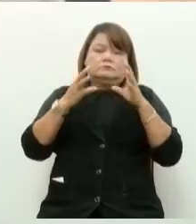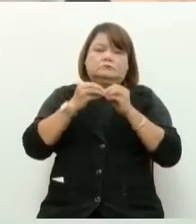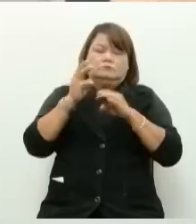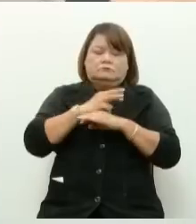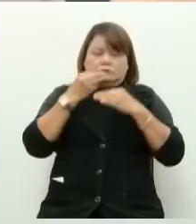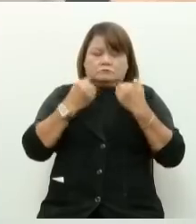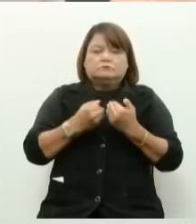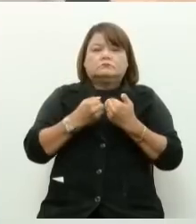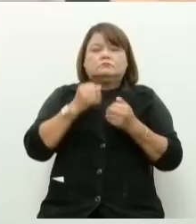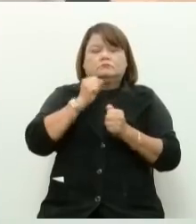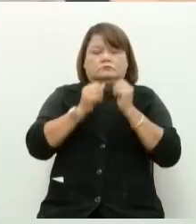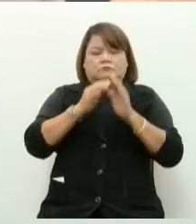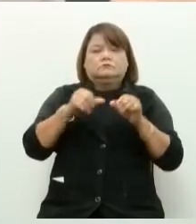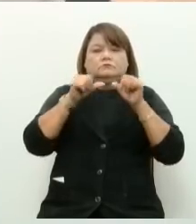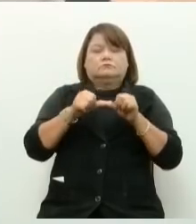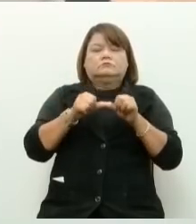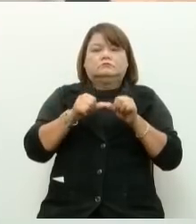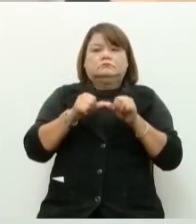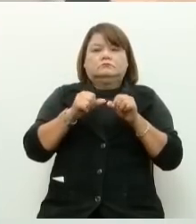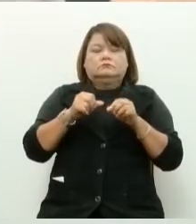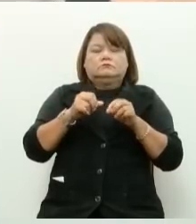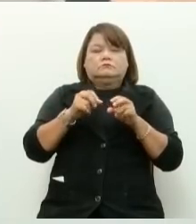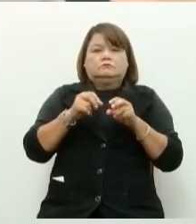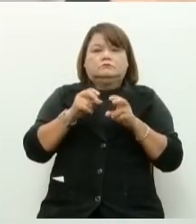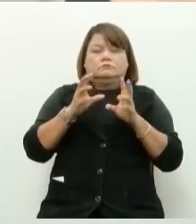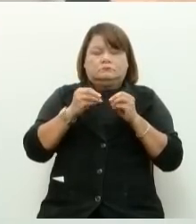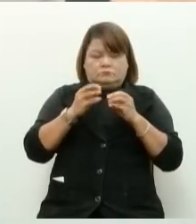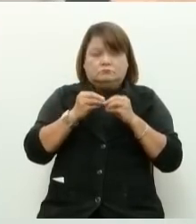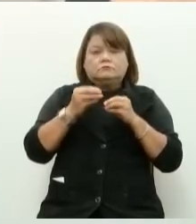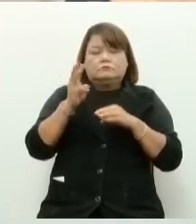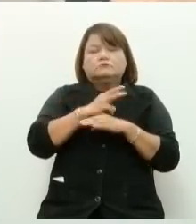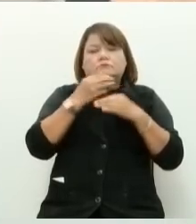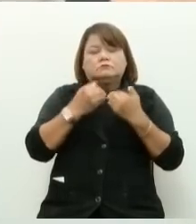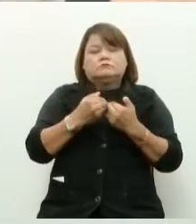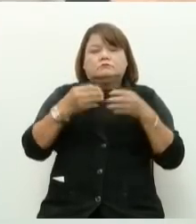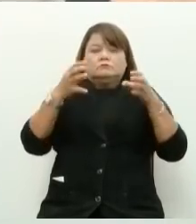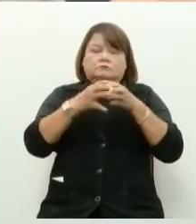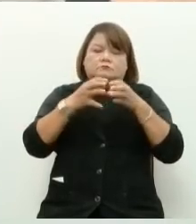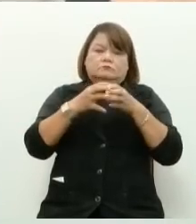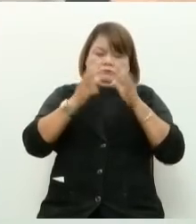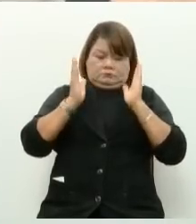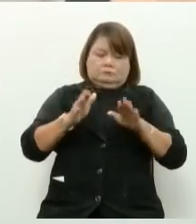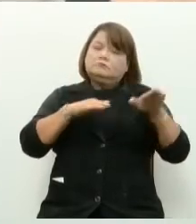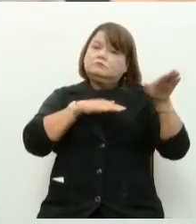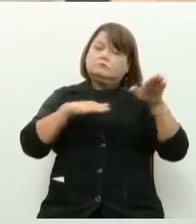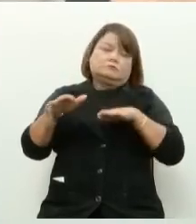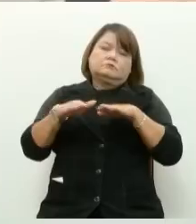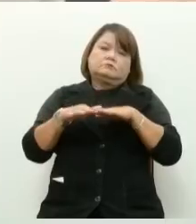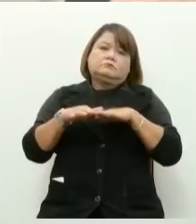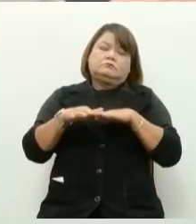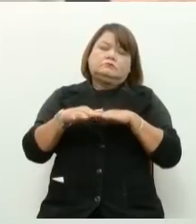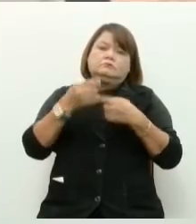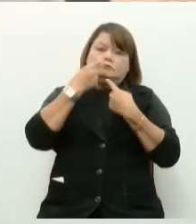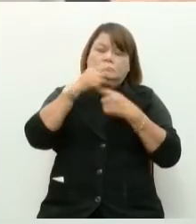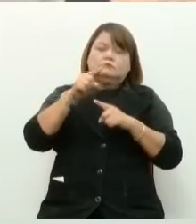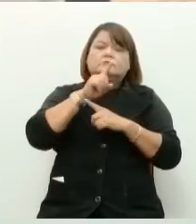ท่านกำลังอยู่ในช่องทางใดก็ได้นะคะเพราะว่าวันนี้เรามีทีมวิทยากรที่พร้อมมากๆที่จะมาต